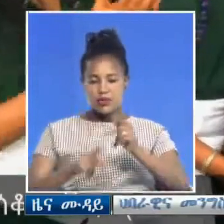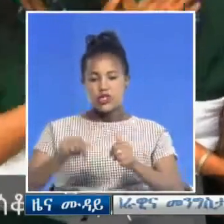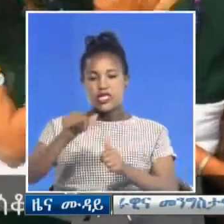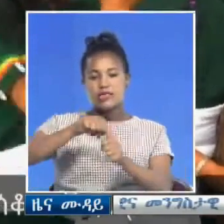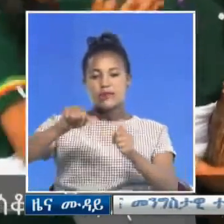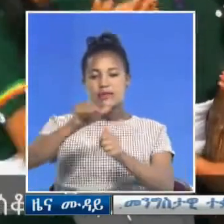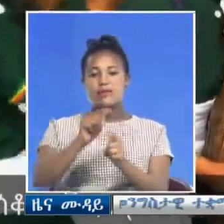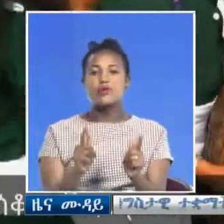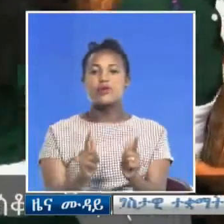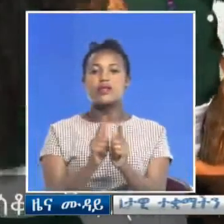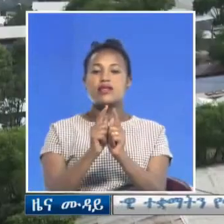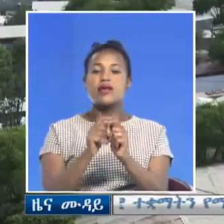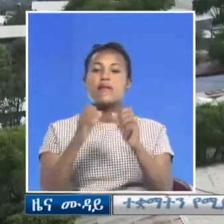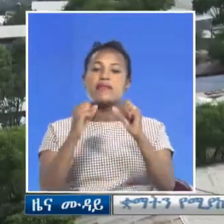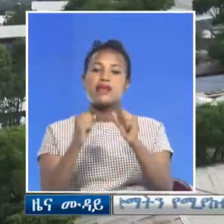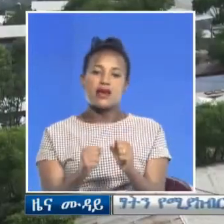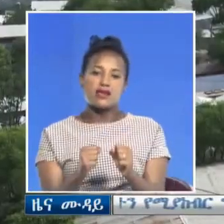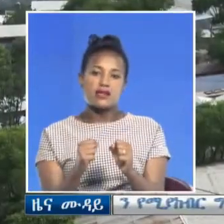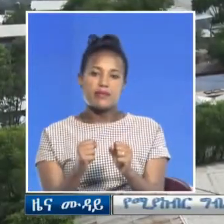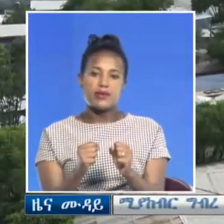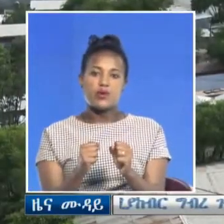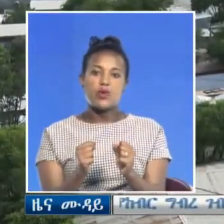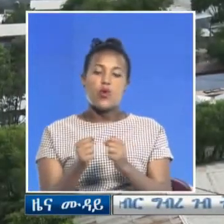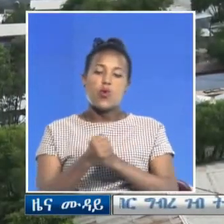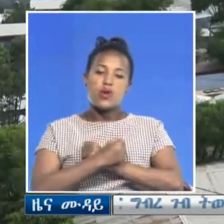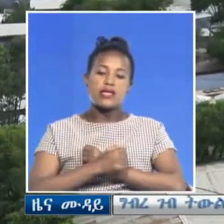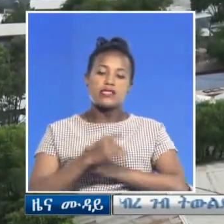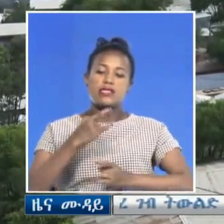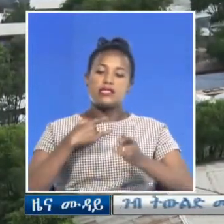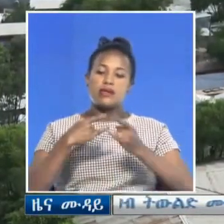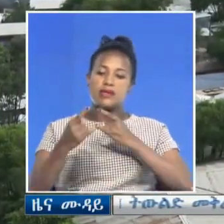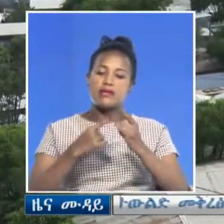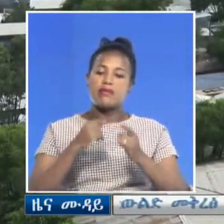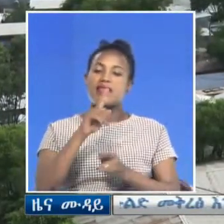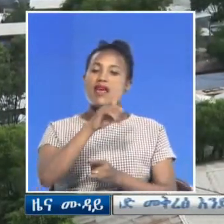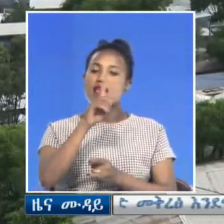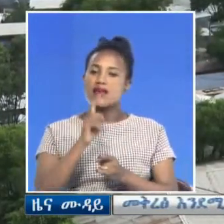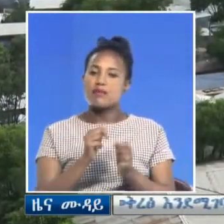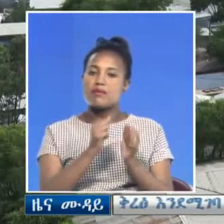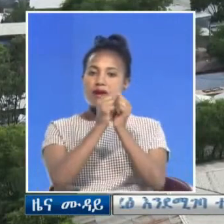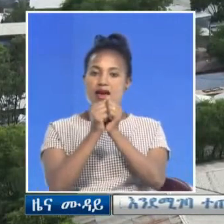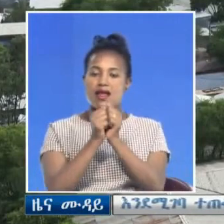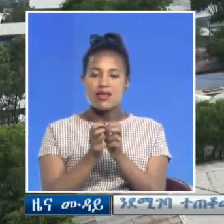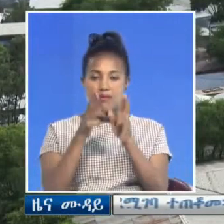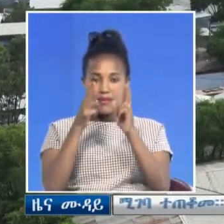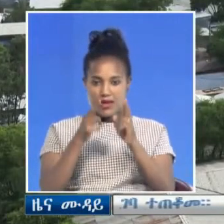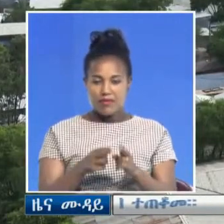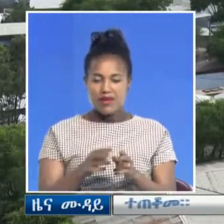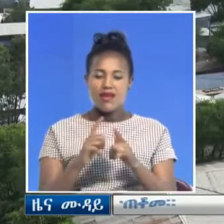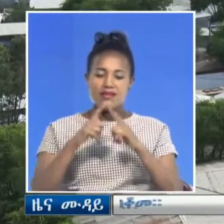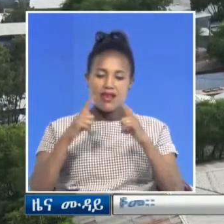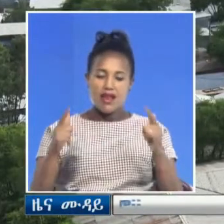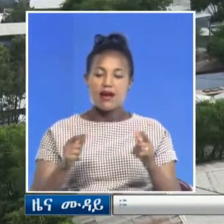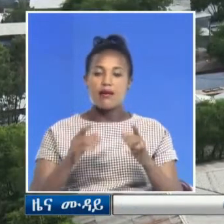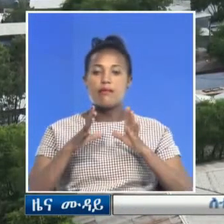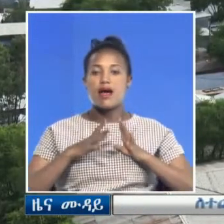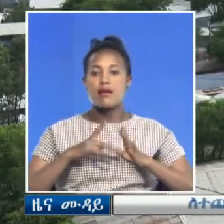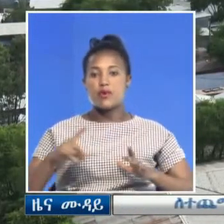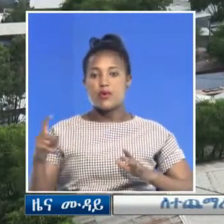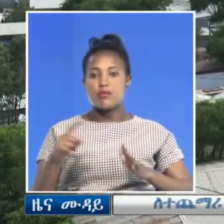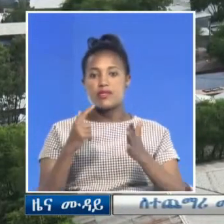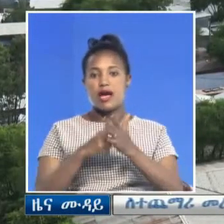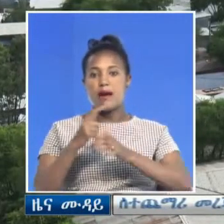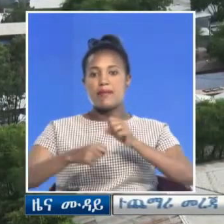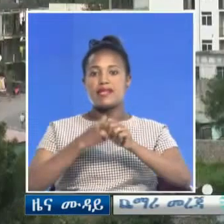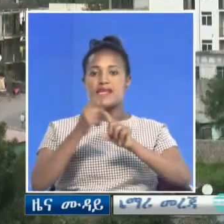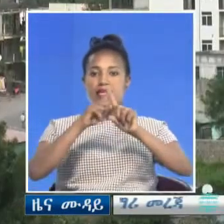በርስ ግንኙነት የሚጠናከርበት፣ ወዳጅ ዘመድ የሚጠያየቅበት፣ በጋራ የሚከበር ታላቅ በዓል ቢሆንም በዚህ